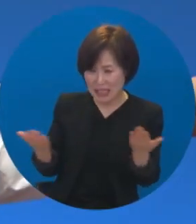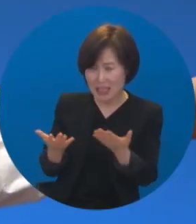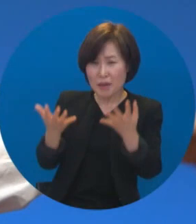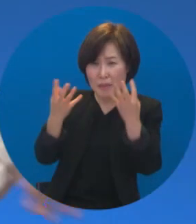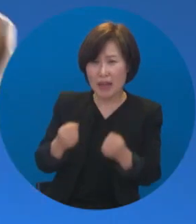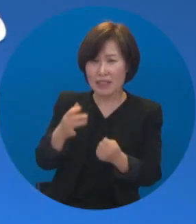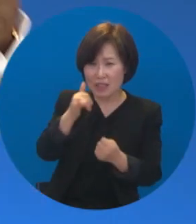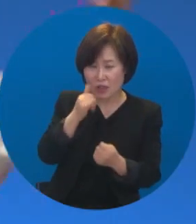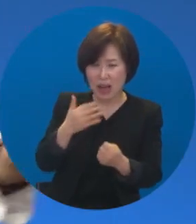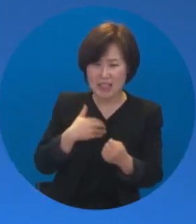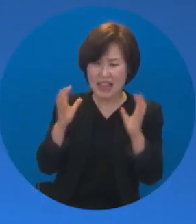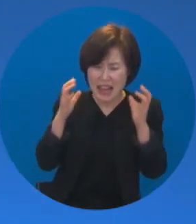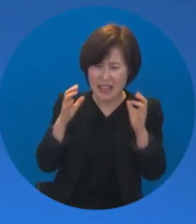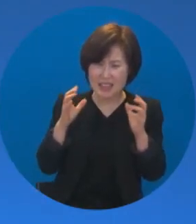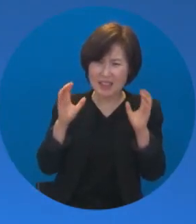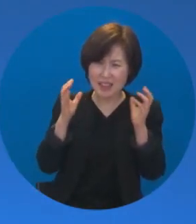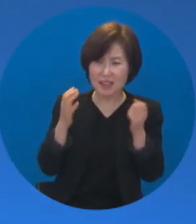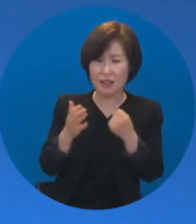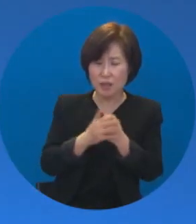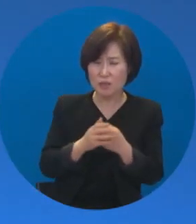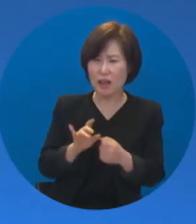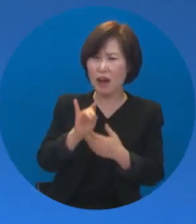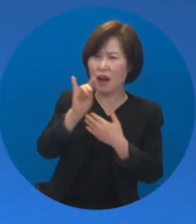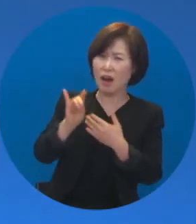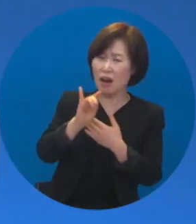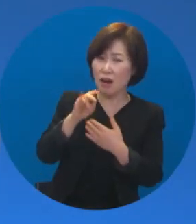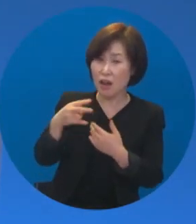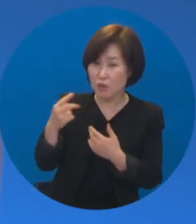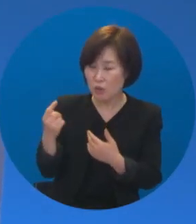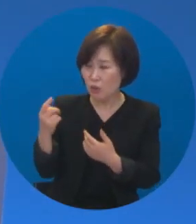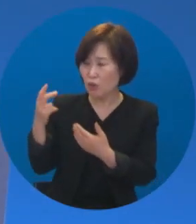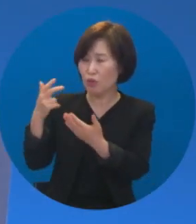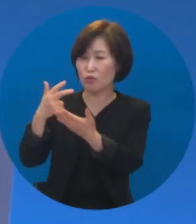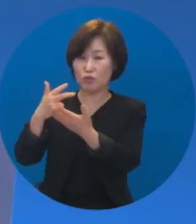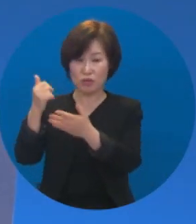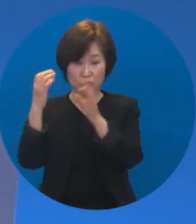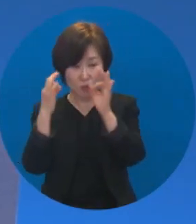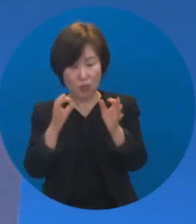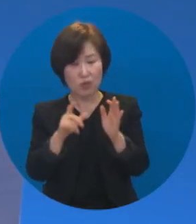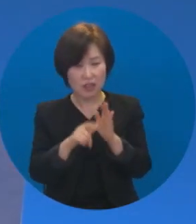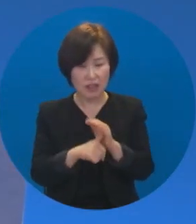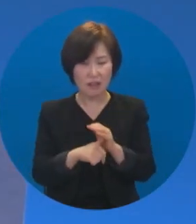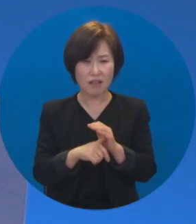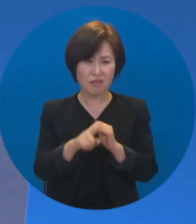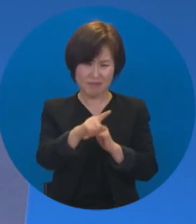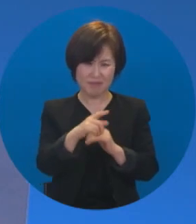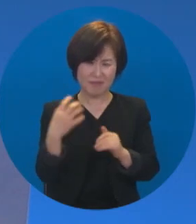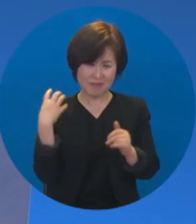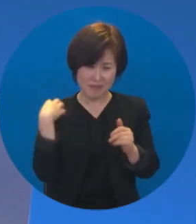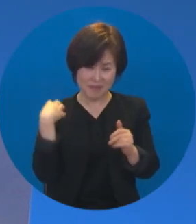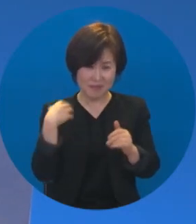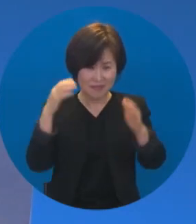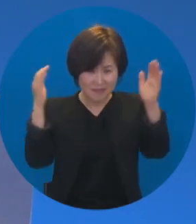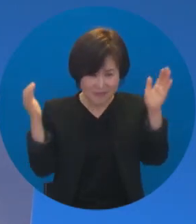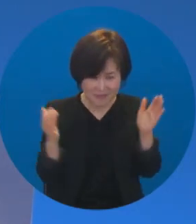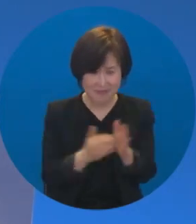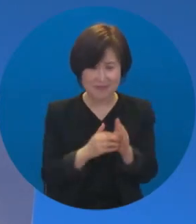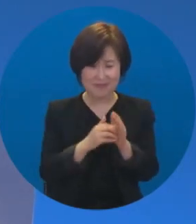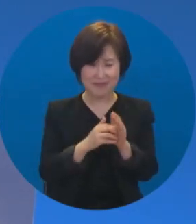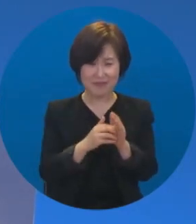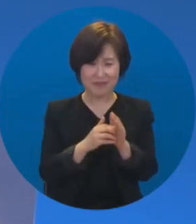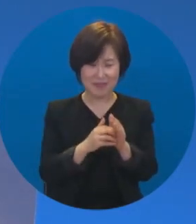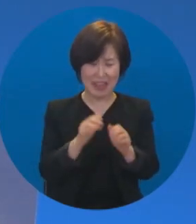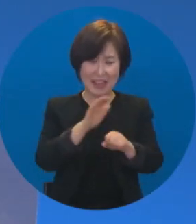너무 어리고요. 어떠한 변명을 하여도 주님이 판단하시기에 내가 너에게 맡긴 일을 다 했다.